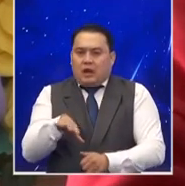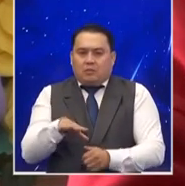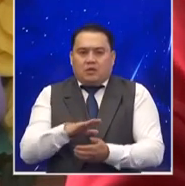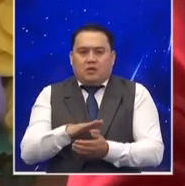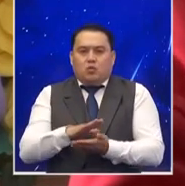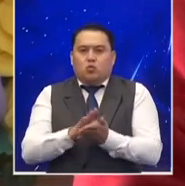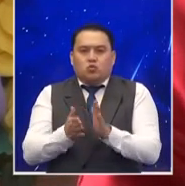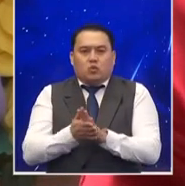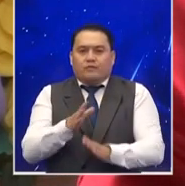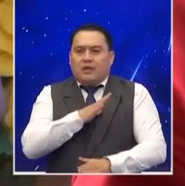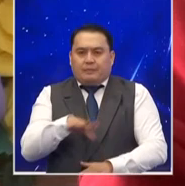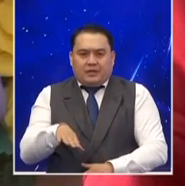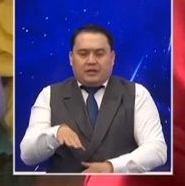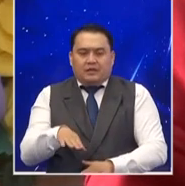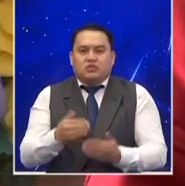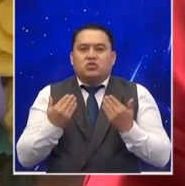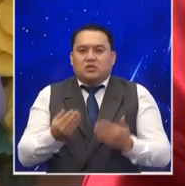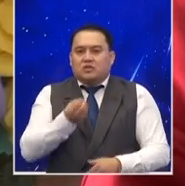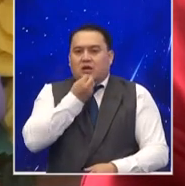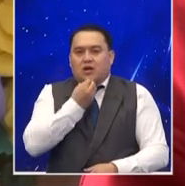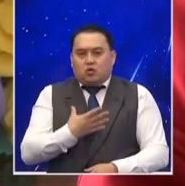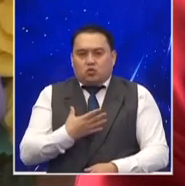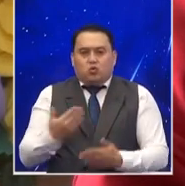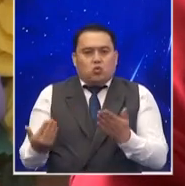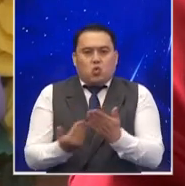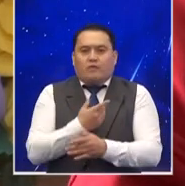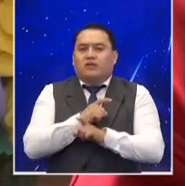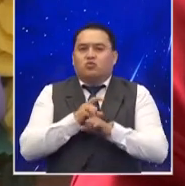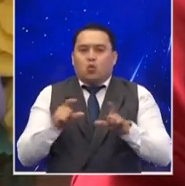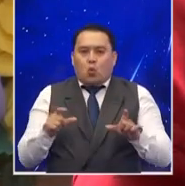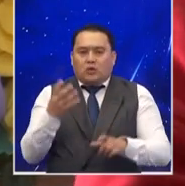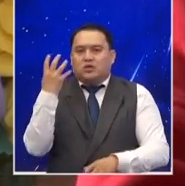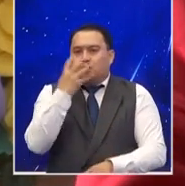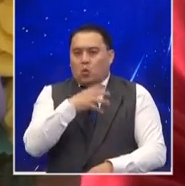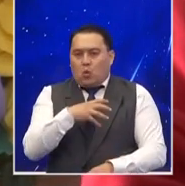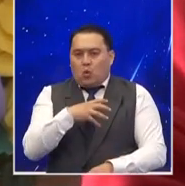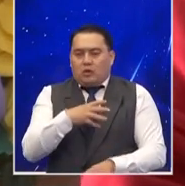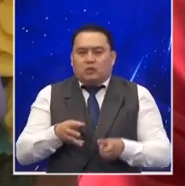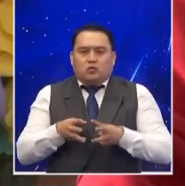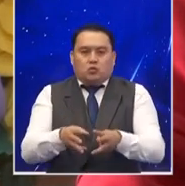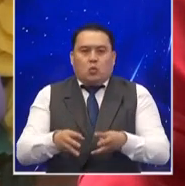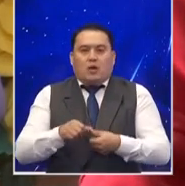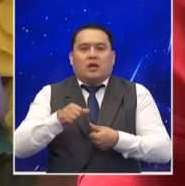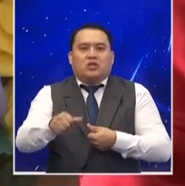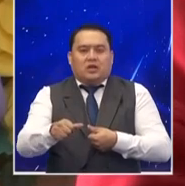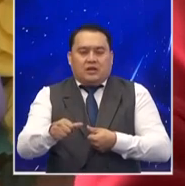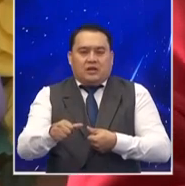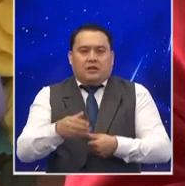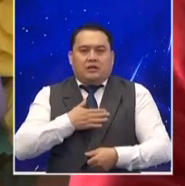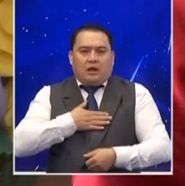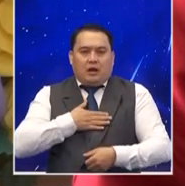никакого условий не было там. Сейчас хорошо, новая школа, тепло, топка отдельная у нас. Я